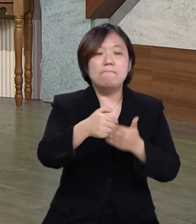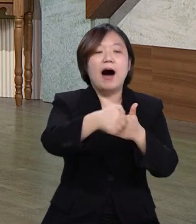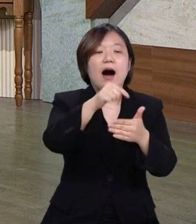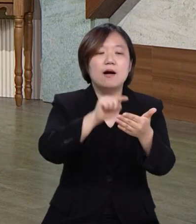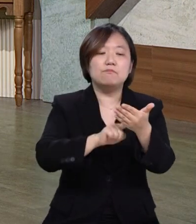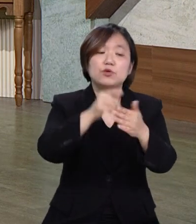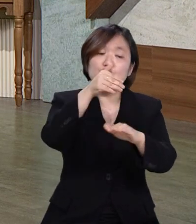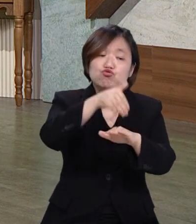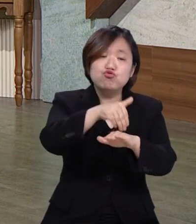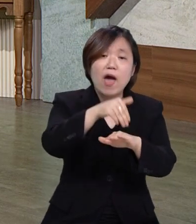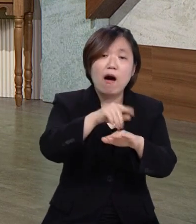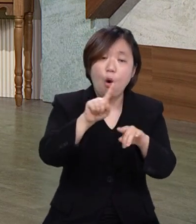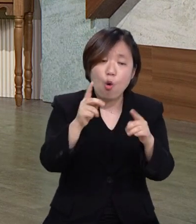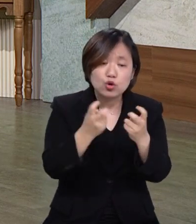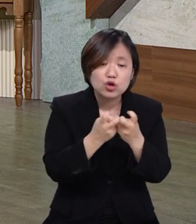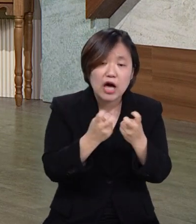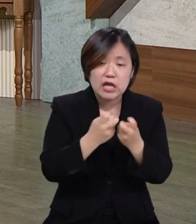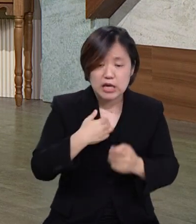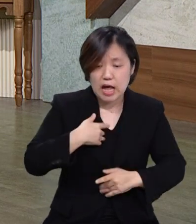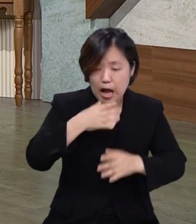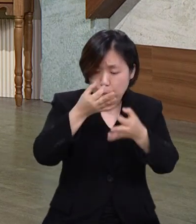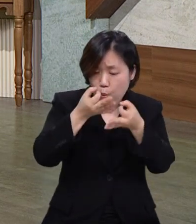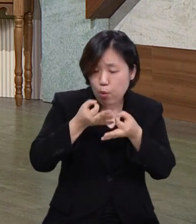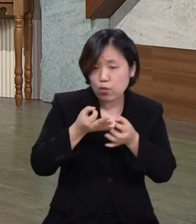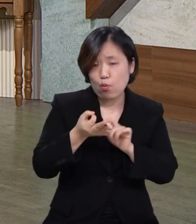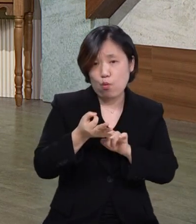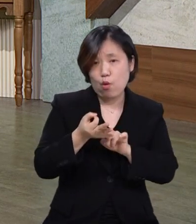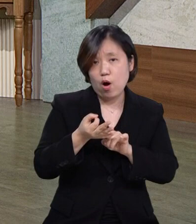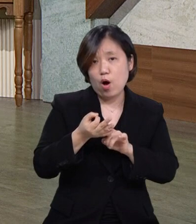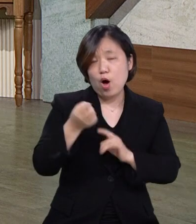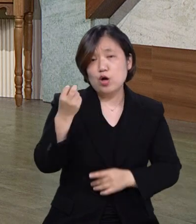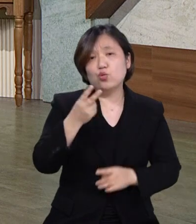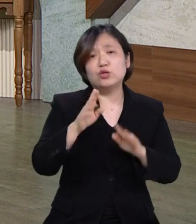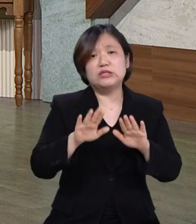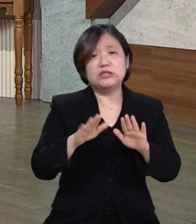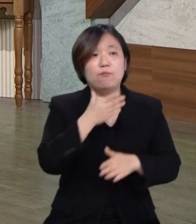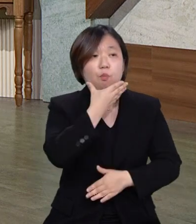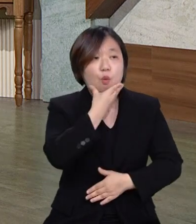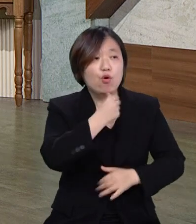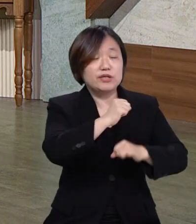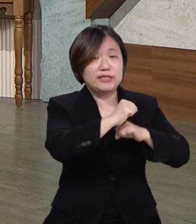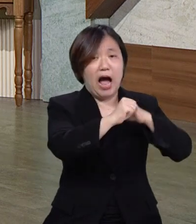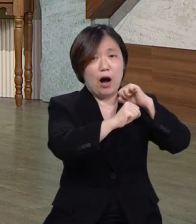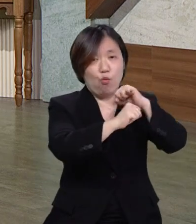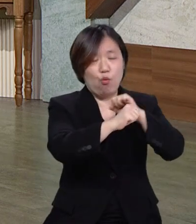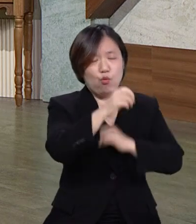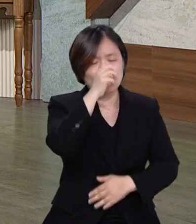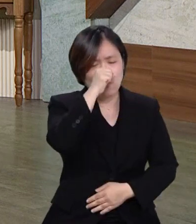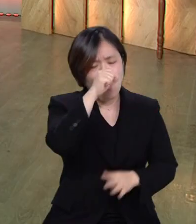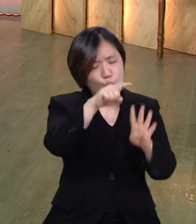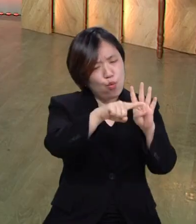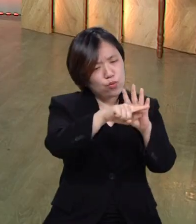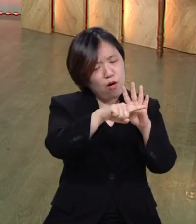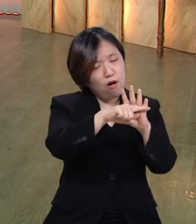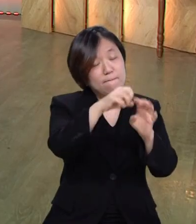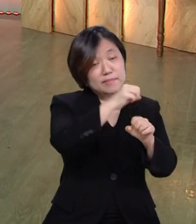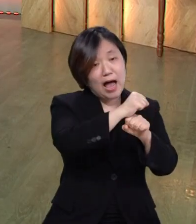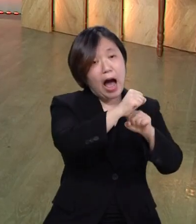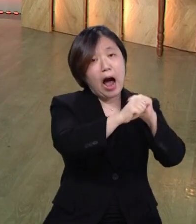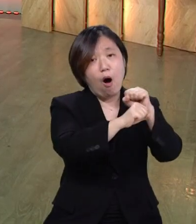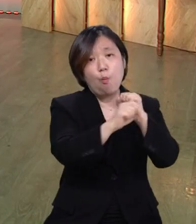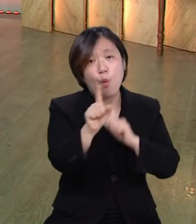있는지 내가 지금이 순간 복과 선업과 공덕을 어떻게 닦고 있는지